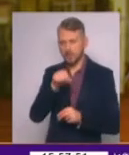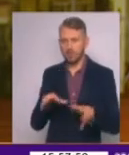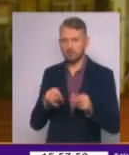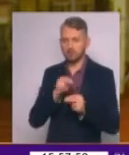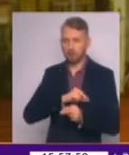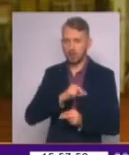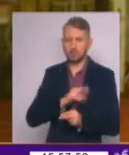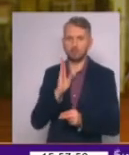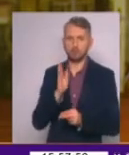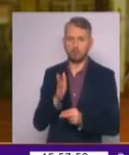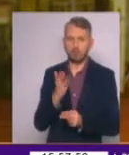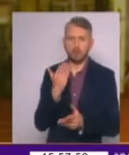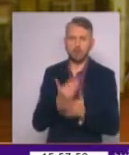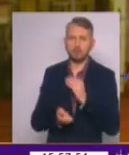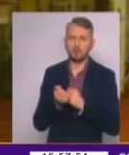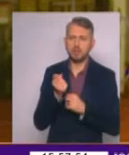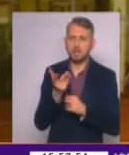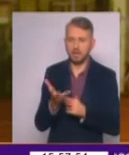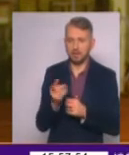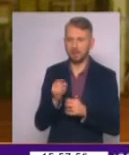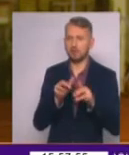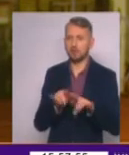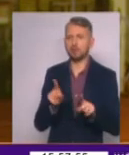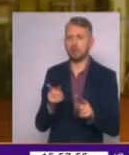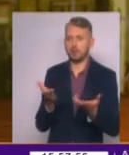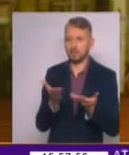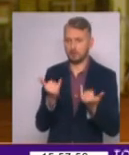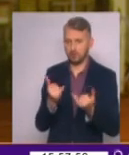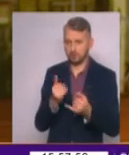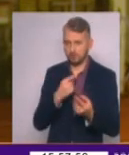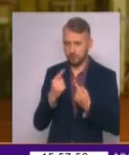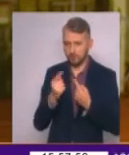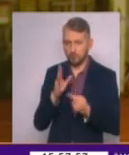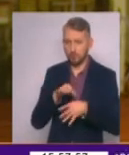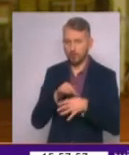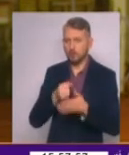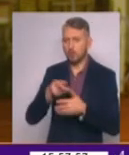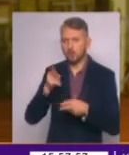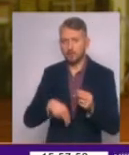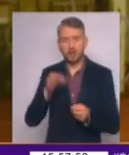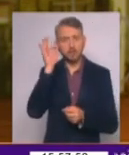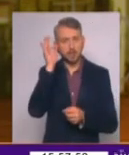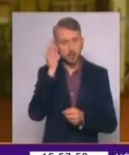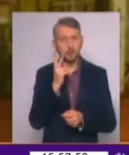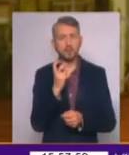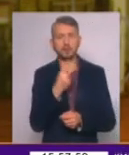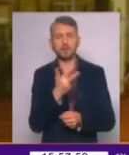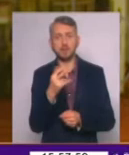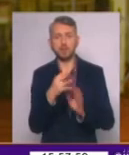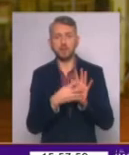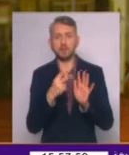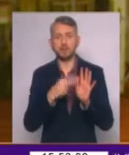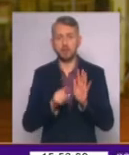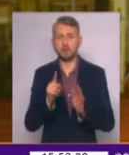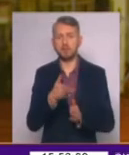дійсно буде якимось чином хоча б декілька з тих справ, про які ми сьогодні договорили, доведені до кінця. Я ще раз нагадаю, 223-0981,